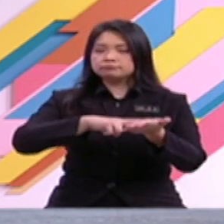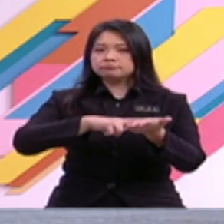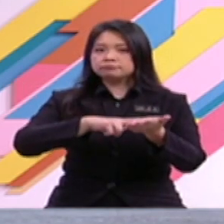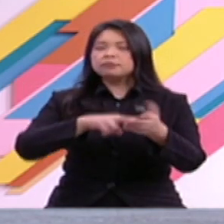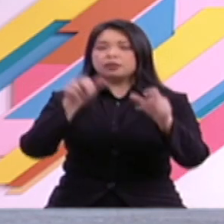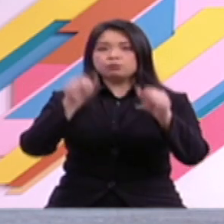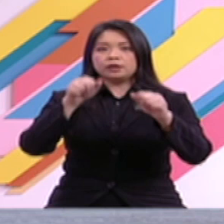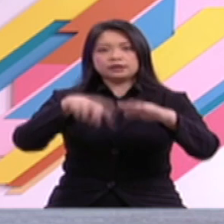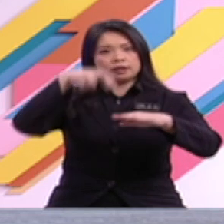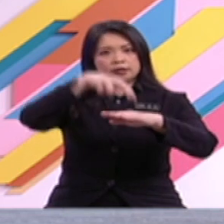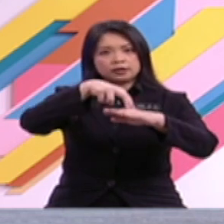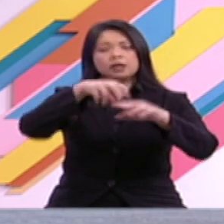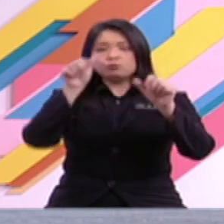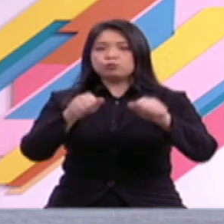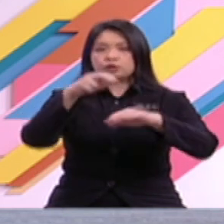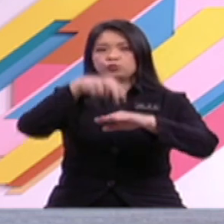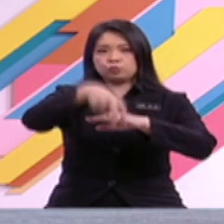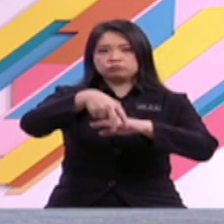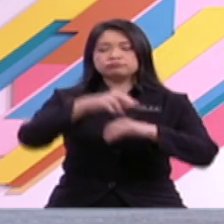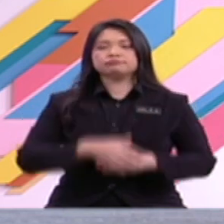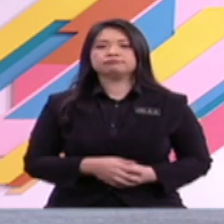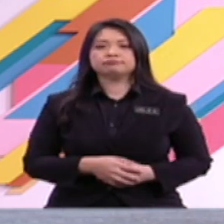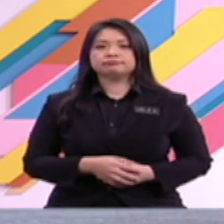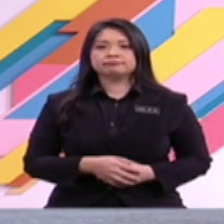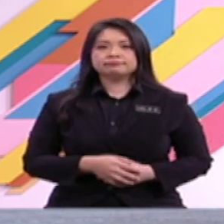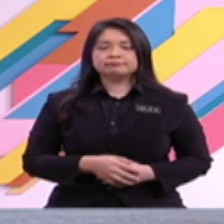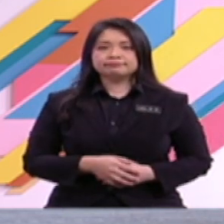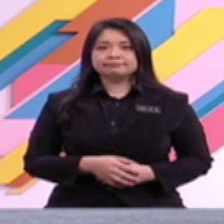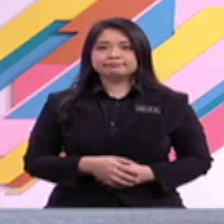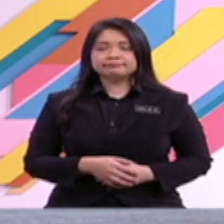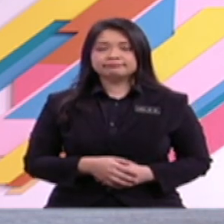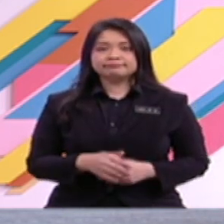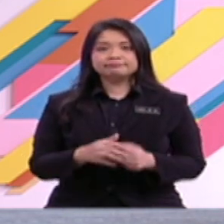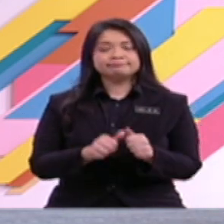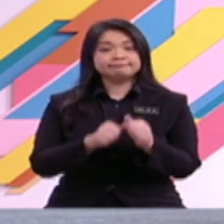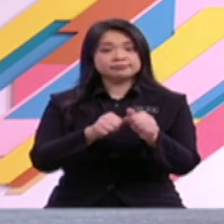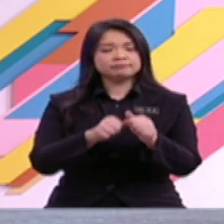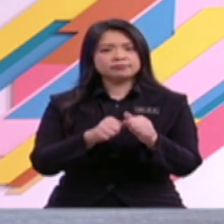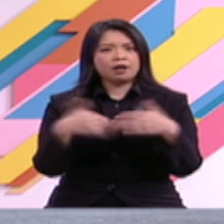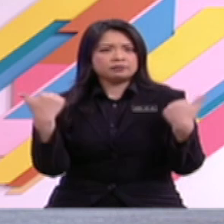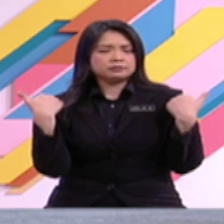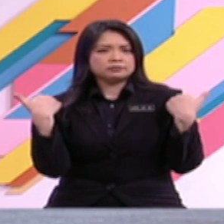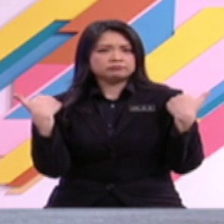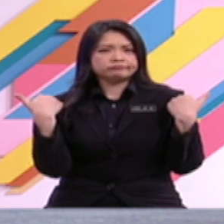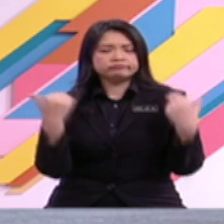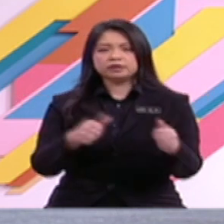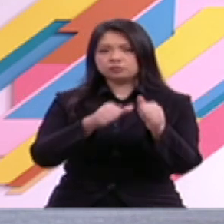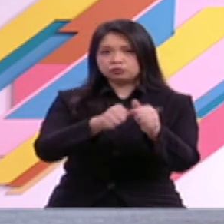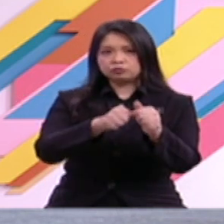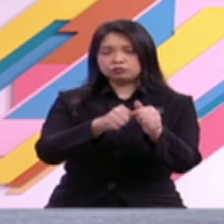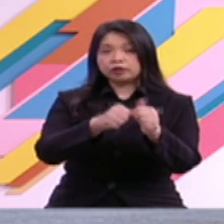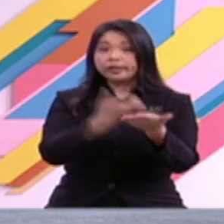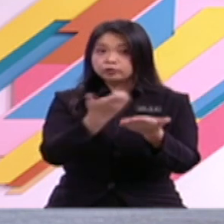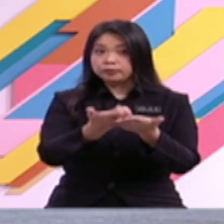turun karena kau ada sama adek ndak naikkan ataupun turunkan nanti berdasarkan Adakah berdasarkan kepada situasi